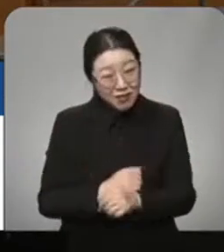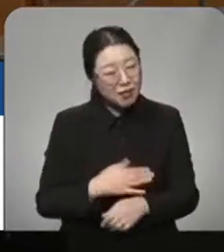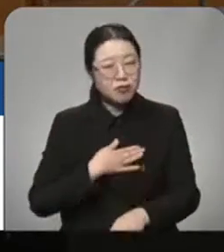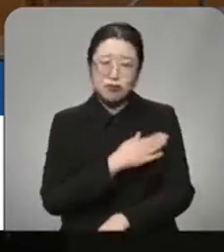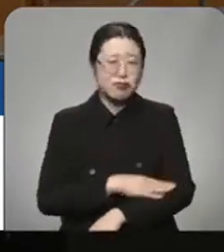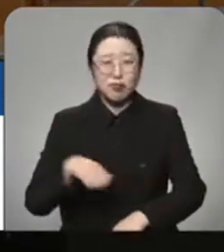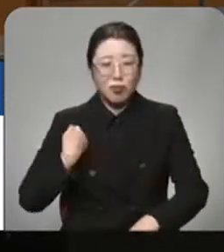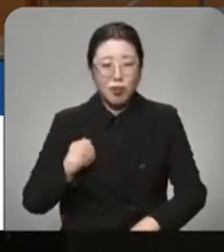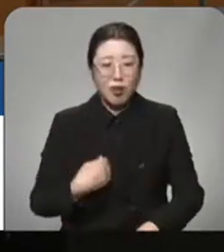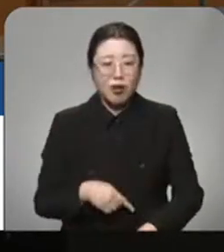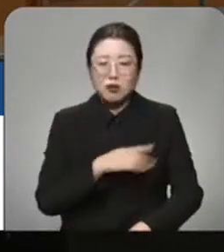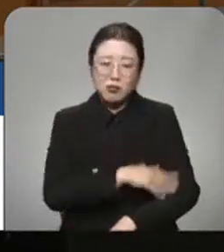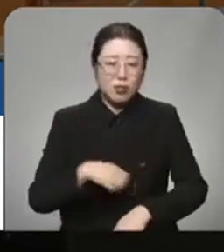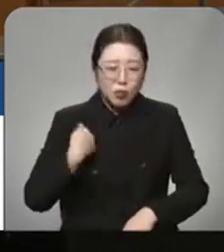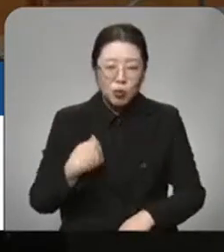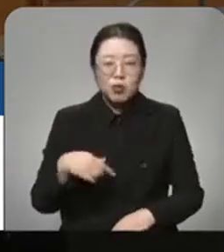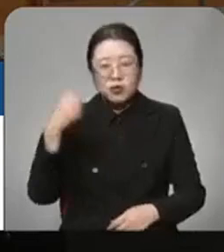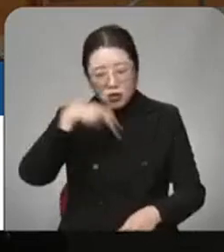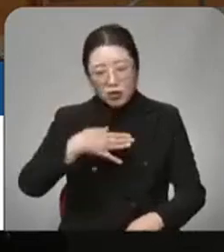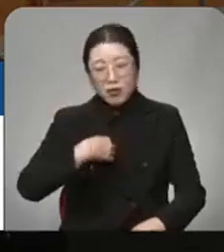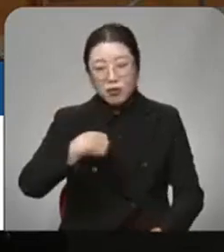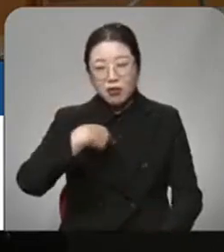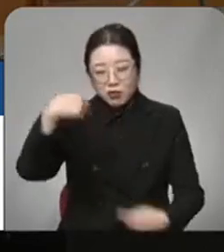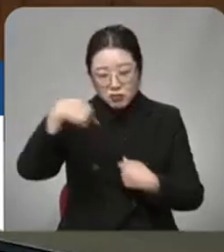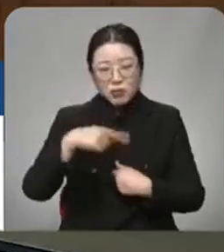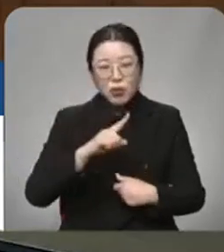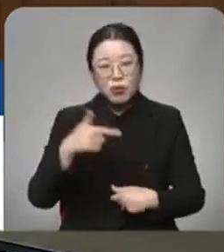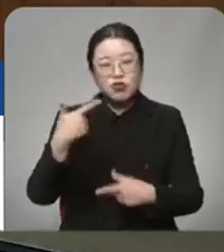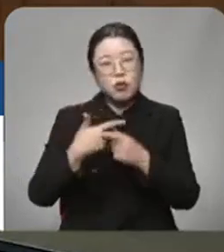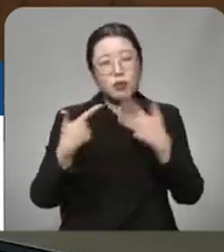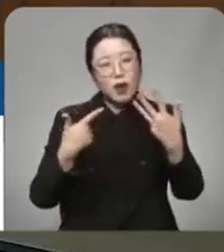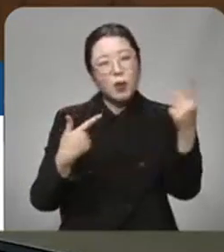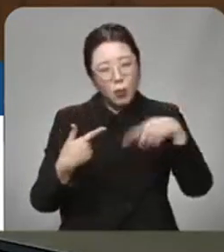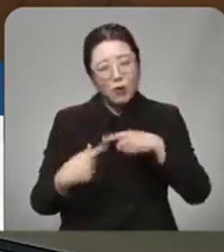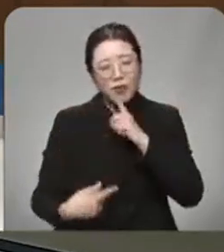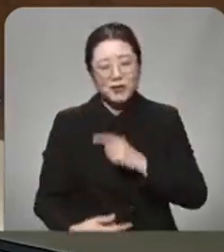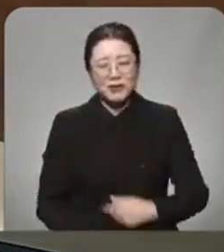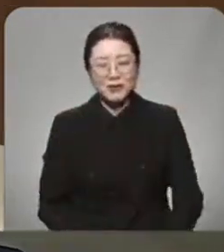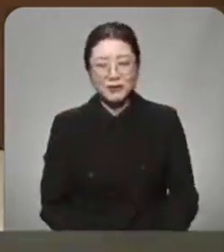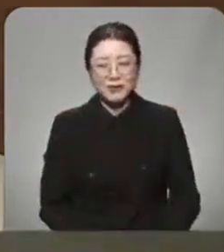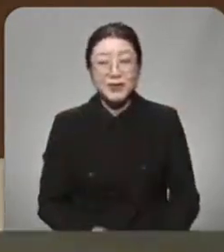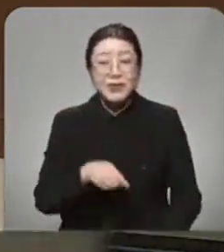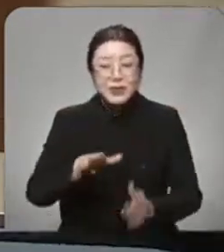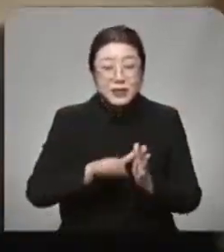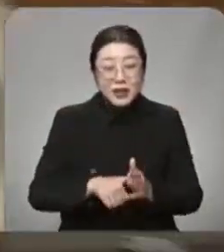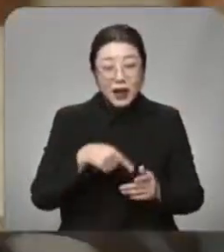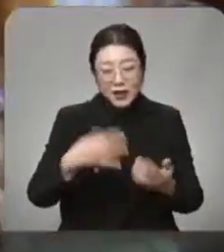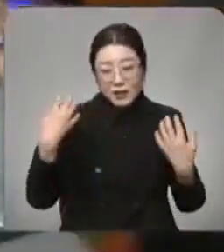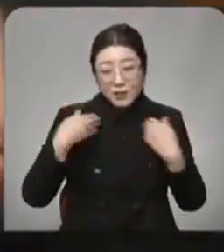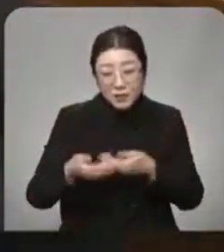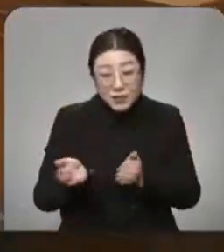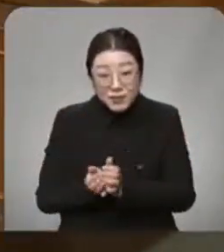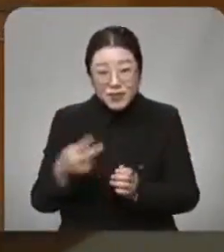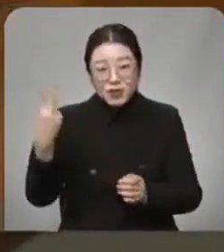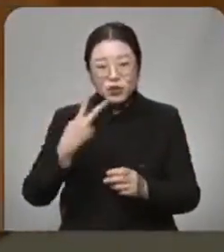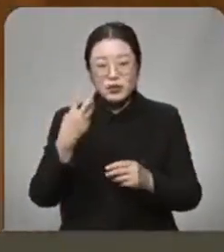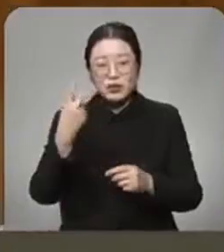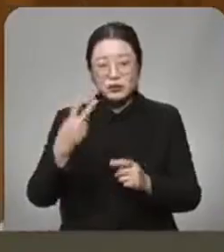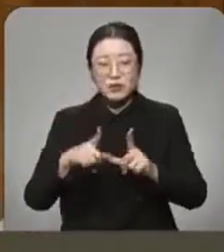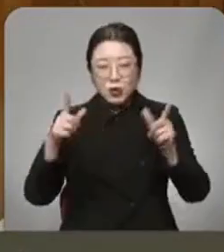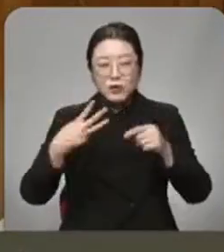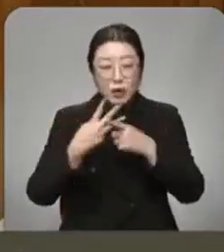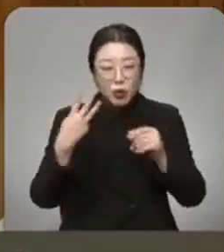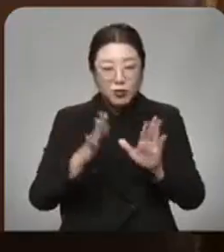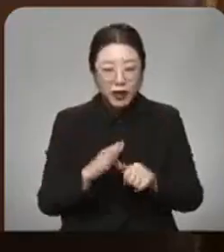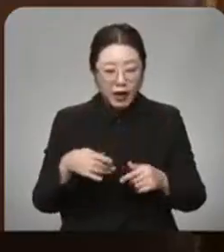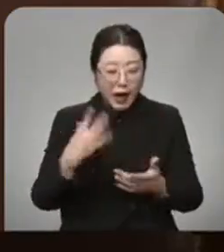모르겠고 저도 6월 8일 날 이제 거기에 오라고 해서 저 당시 주무부서에서는 2020년 3월에